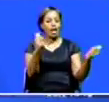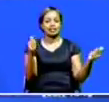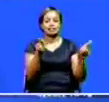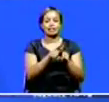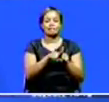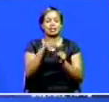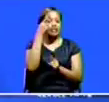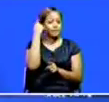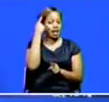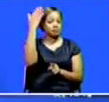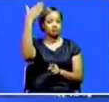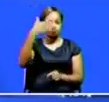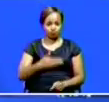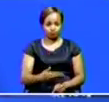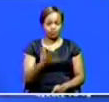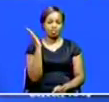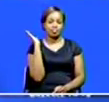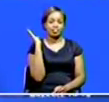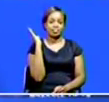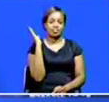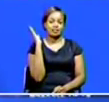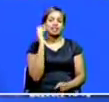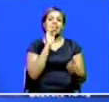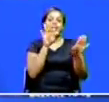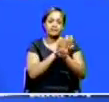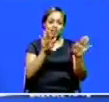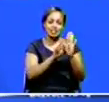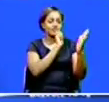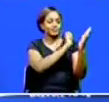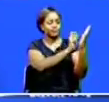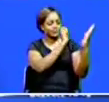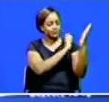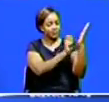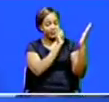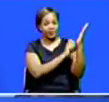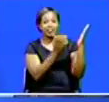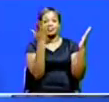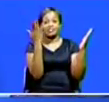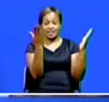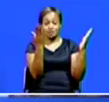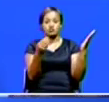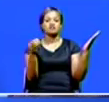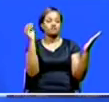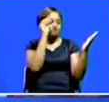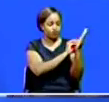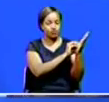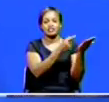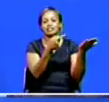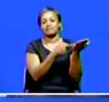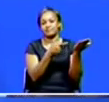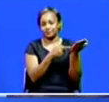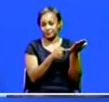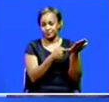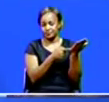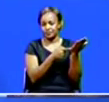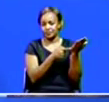yangu. Zile bidhaa ambazo zimeandikwa hapa tunaweka kwenye mtandao. Sokolima ni programu ya